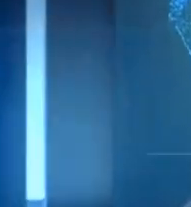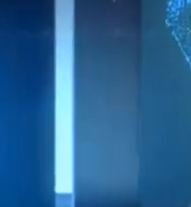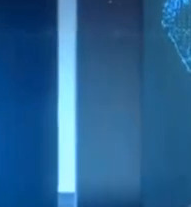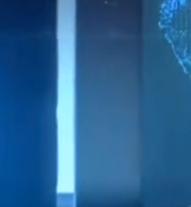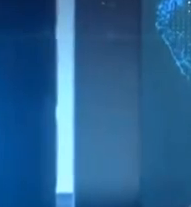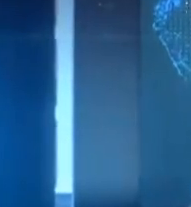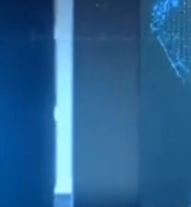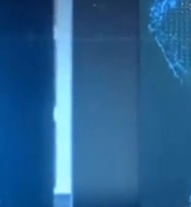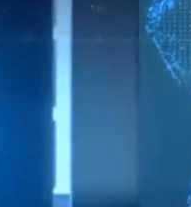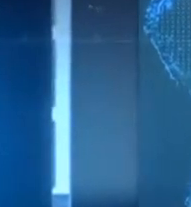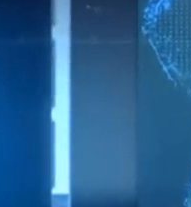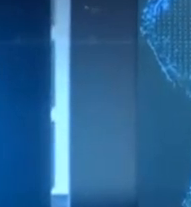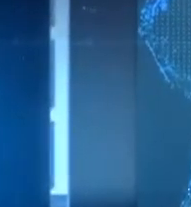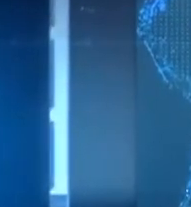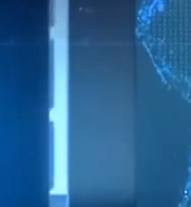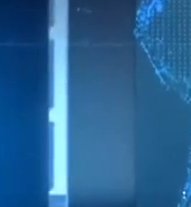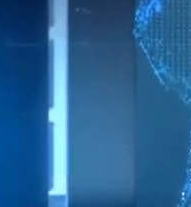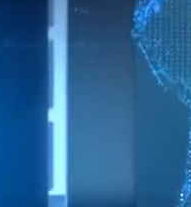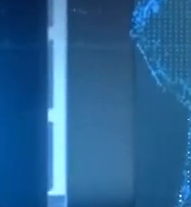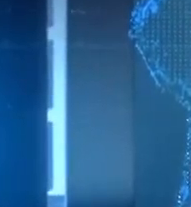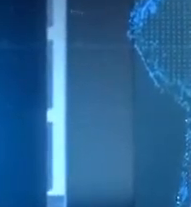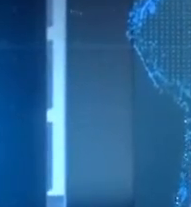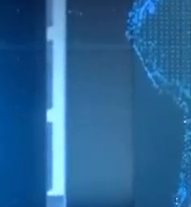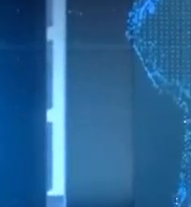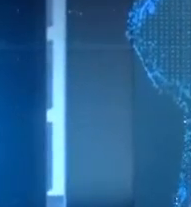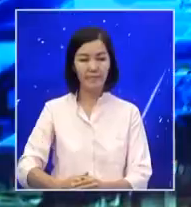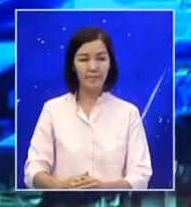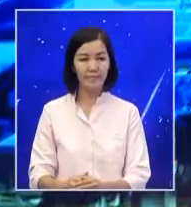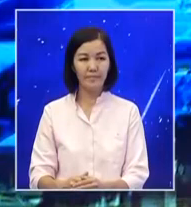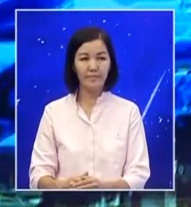Алмат Хамит, Ерлан Азамбай, Жетісу телеарнасы, Талдықорған.